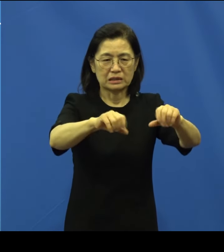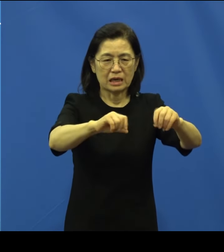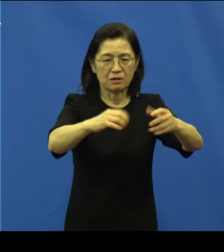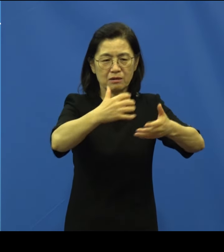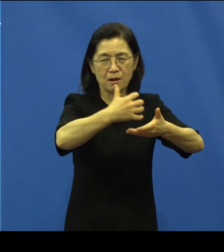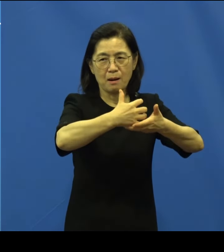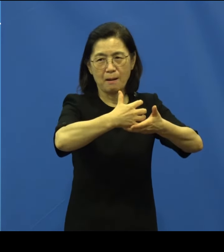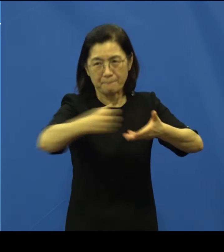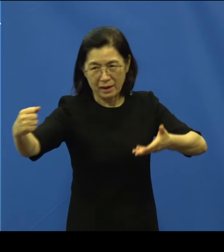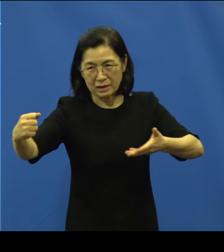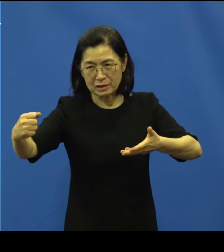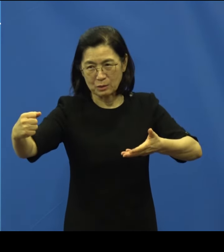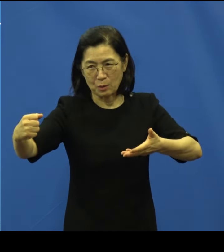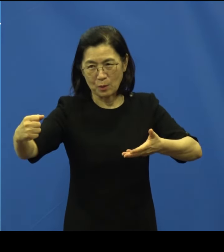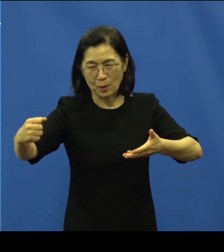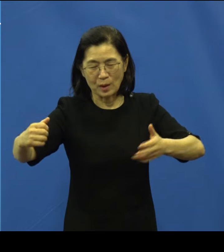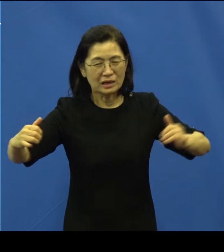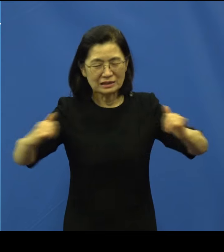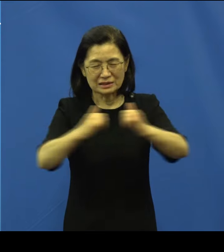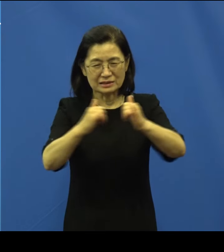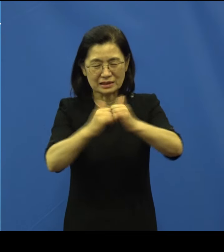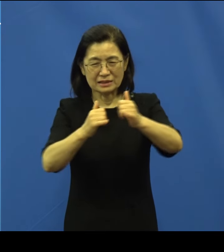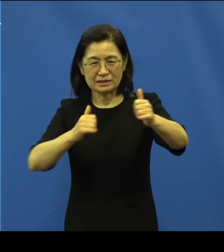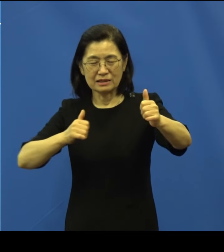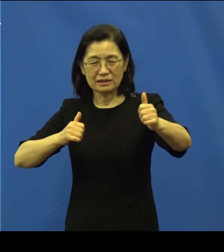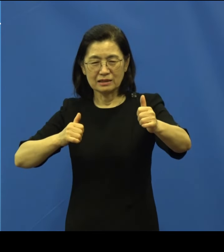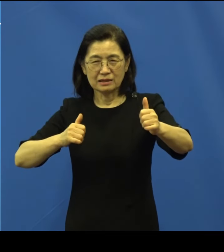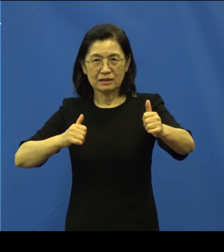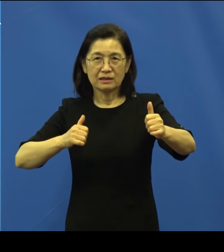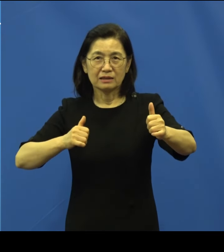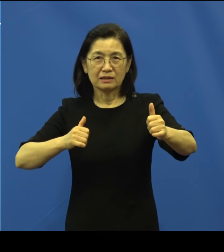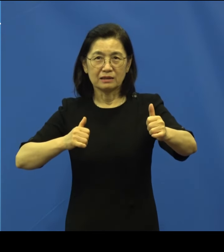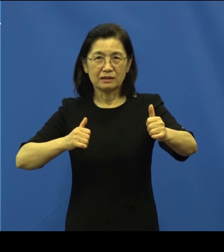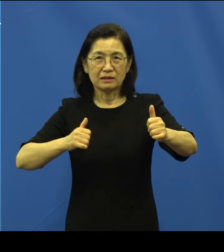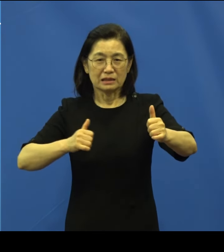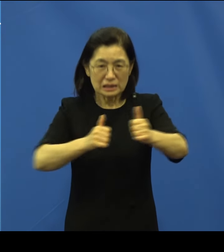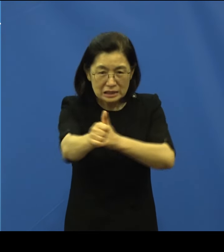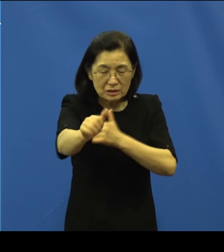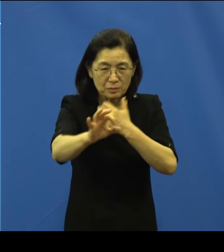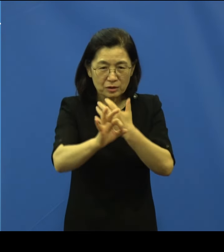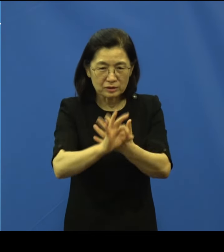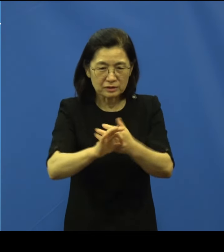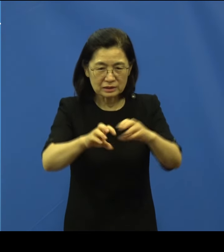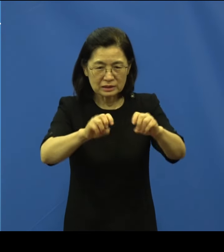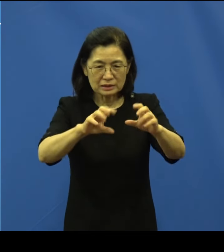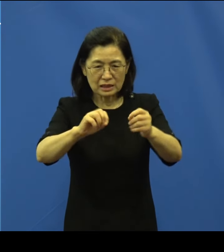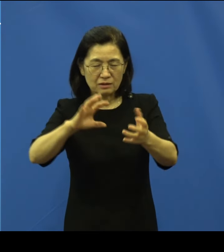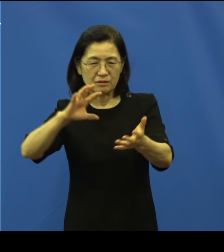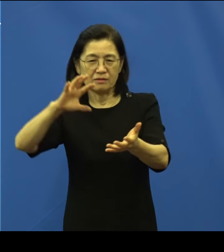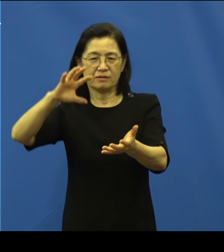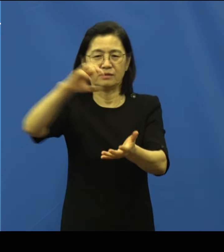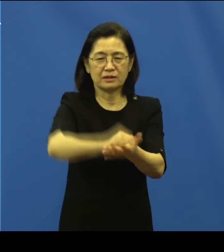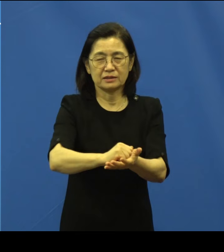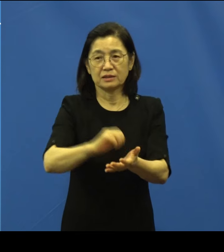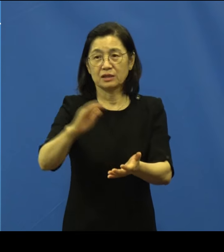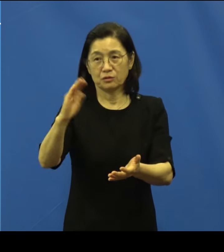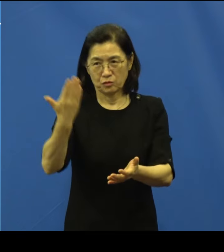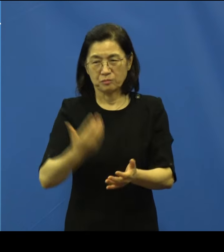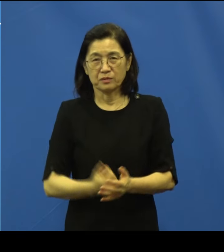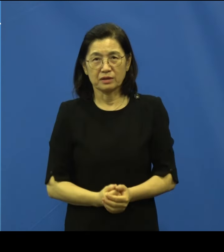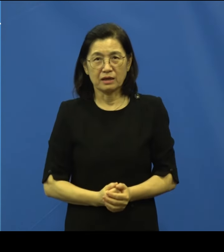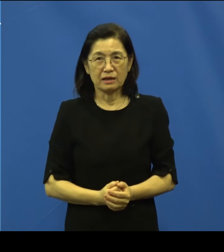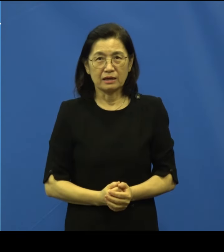빼앗기고 또 땅만 빼앗기는 게 아니라 모든 걸 다 빼앗겨서 노예가 되고, 지배를 누가